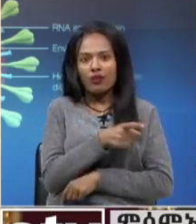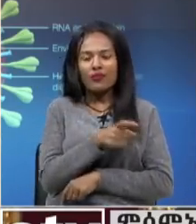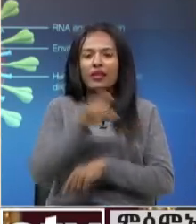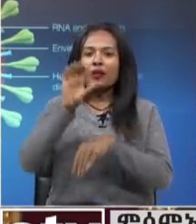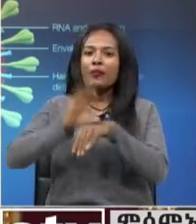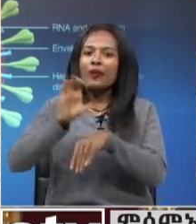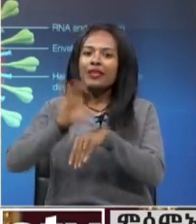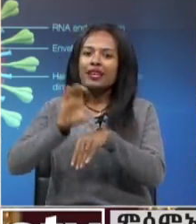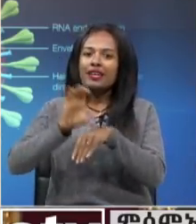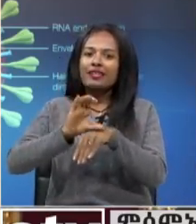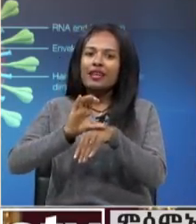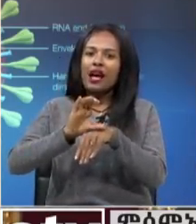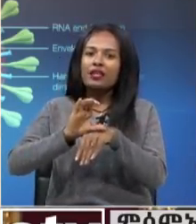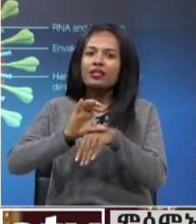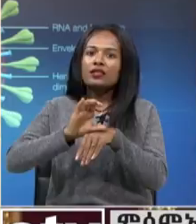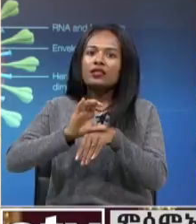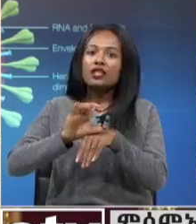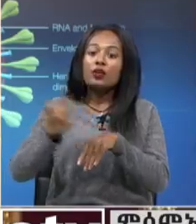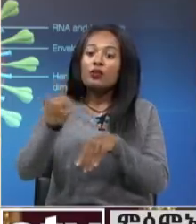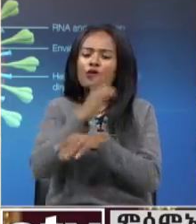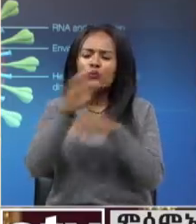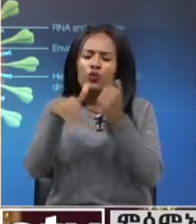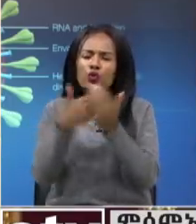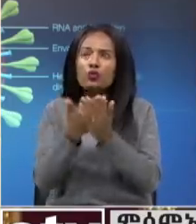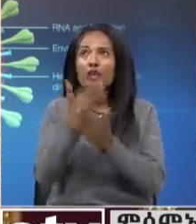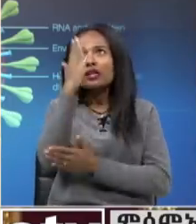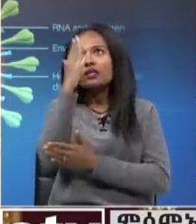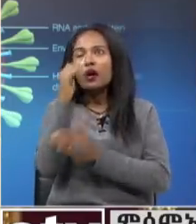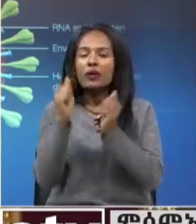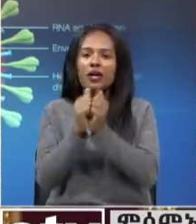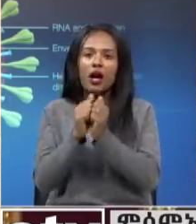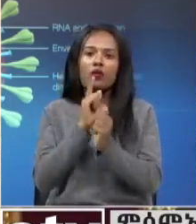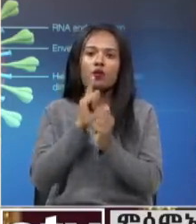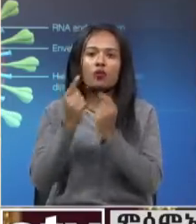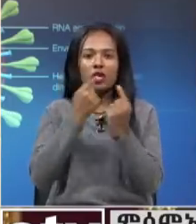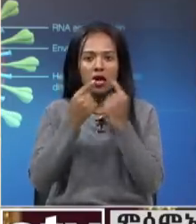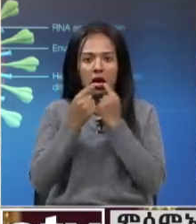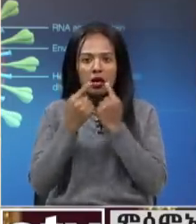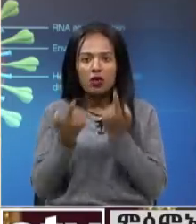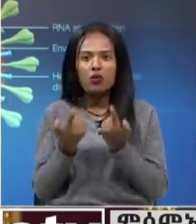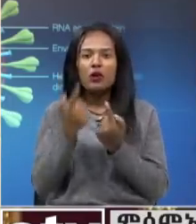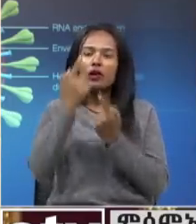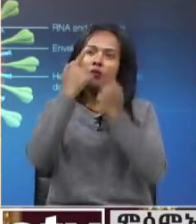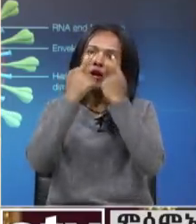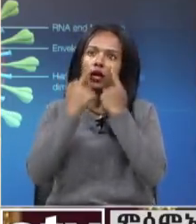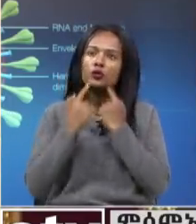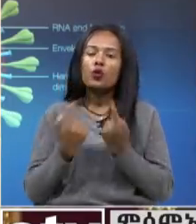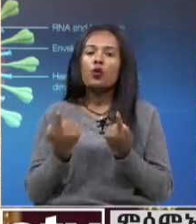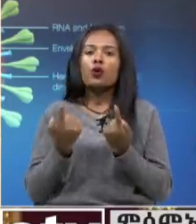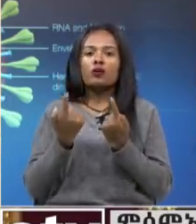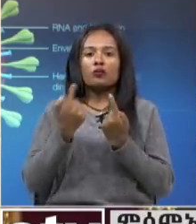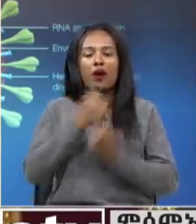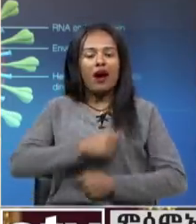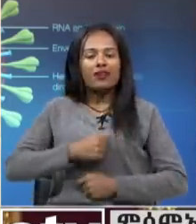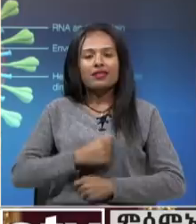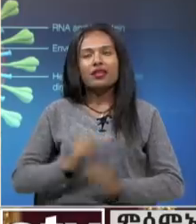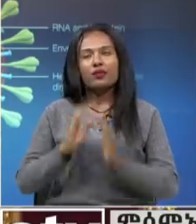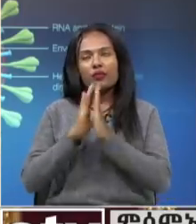ቤተ ክርስቲያን ሄደው ነው ሁሉም ነገር ከእግዚአብሔር ጋር የሚነጋገረው። በለቅሶ በሐዘን በጸሎት